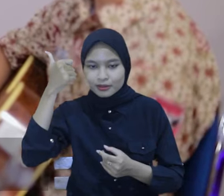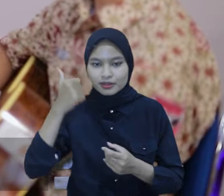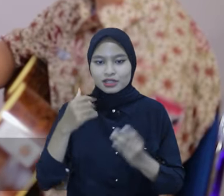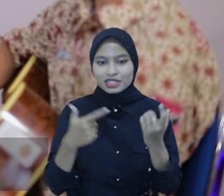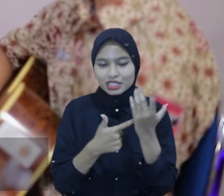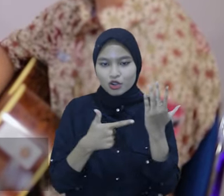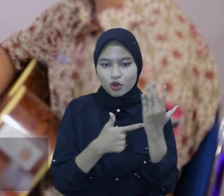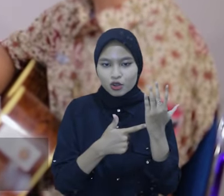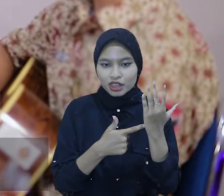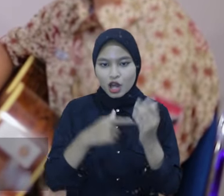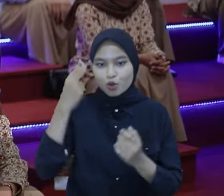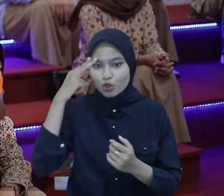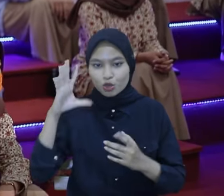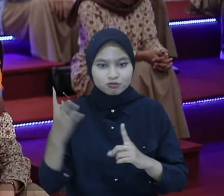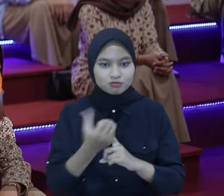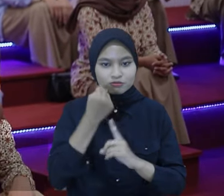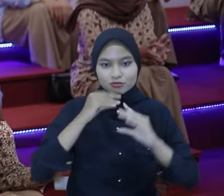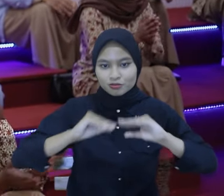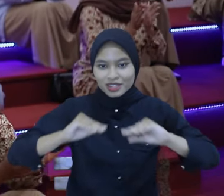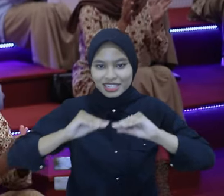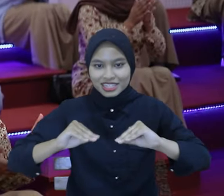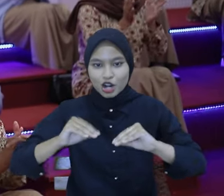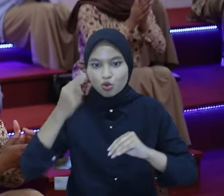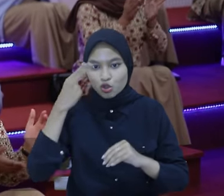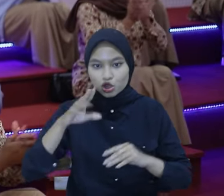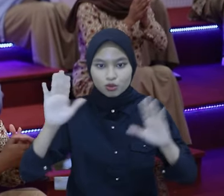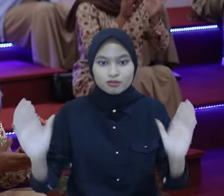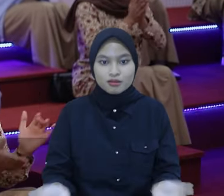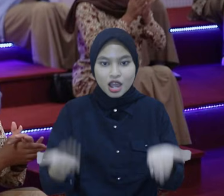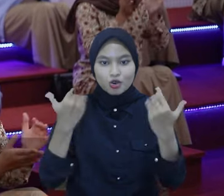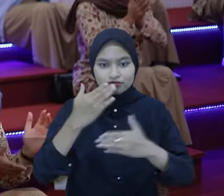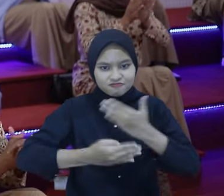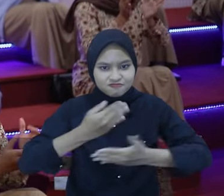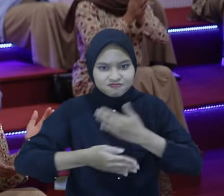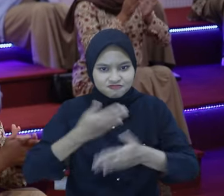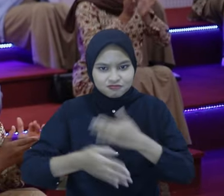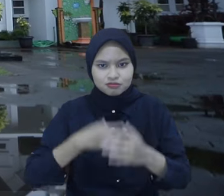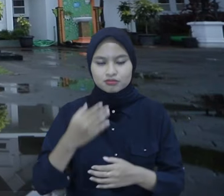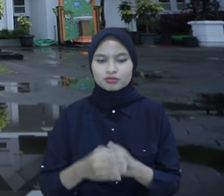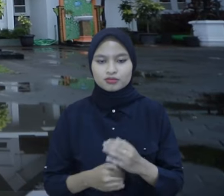digital demi mewujudkan pendidikan untuk pembangunan berkelanjutan.